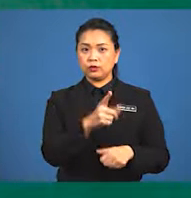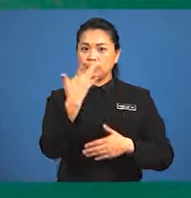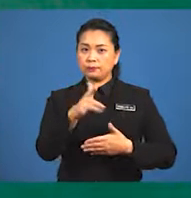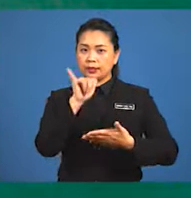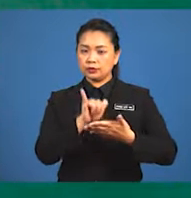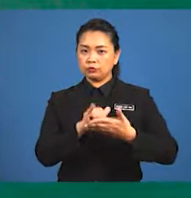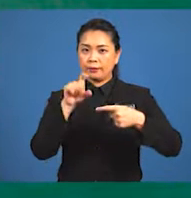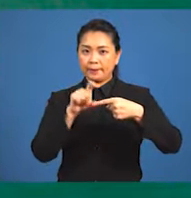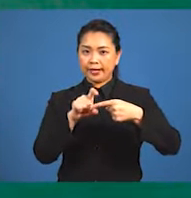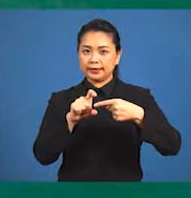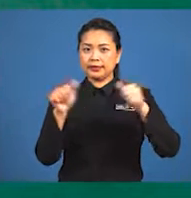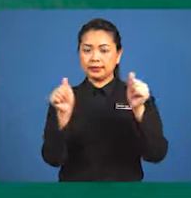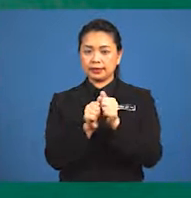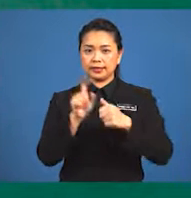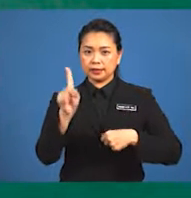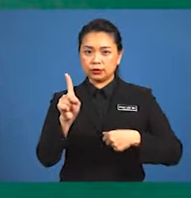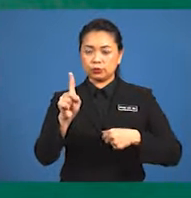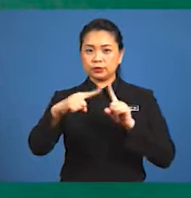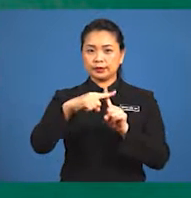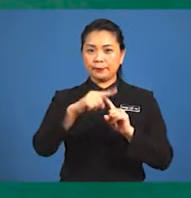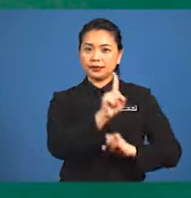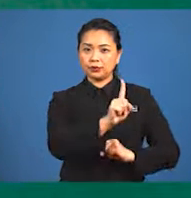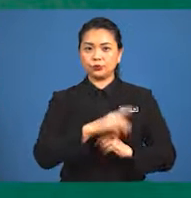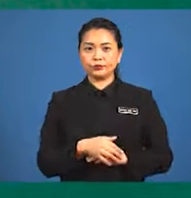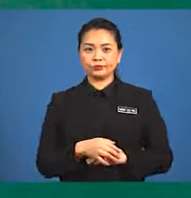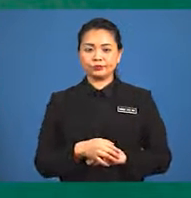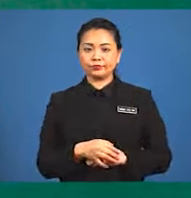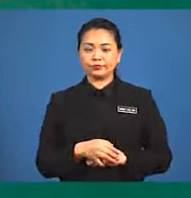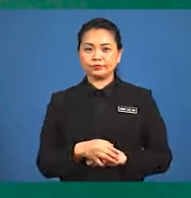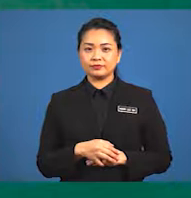kemudian bahagi dengan 1 tambah 1.